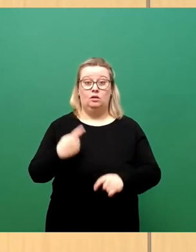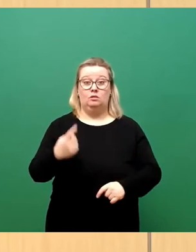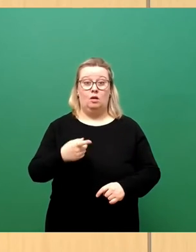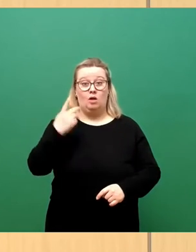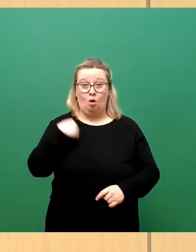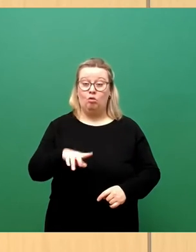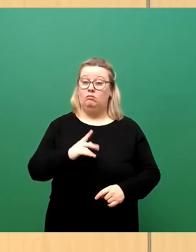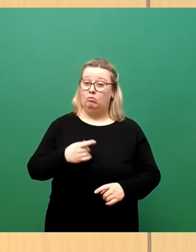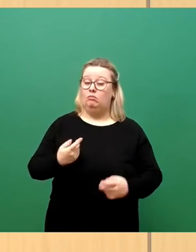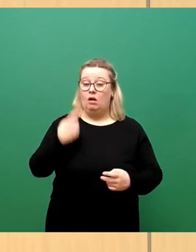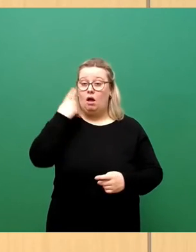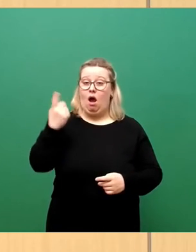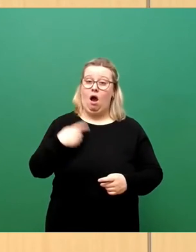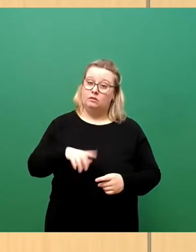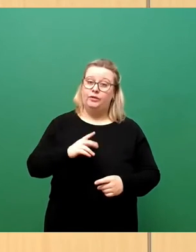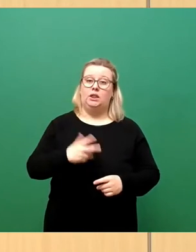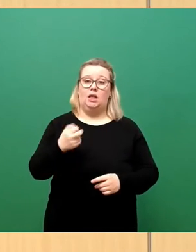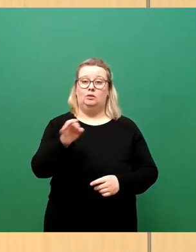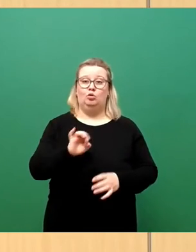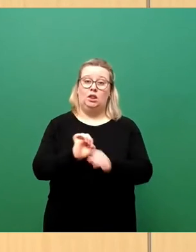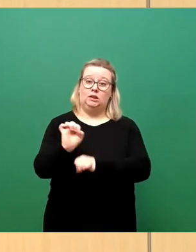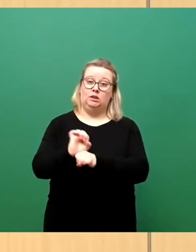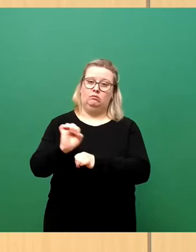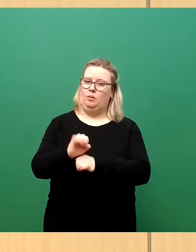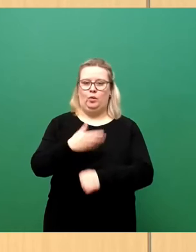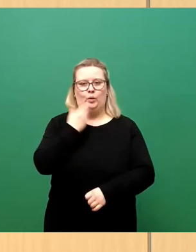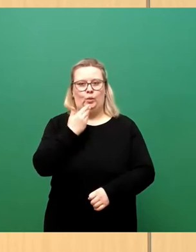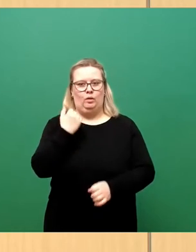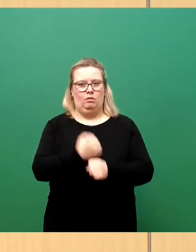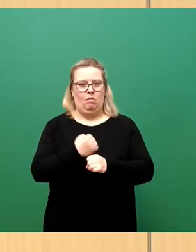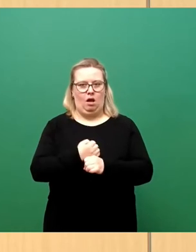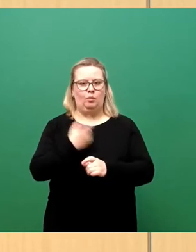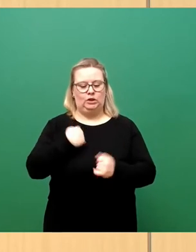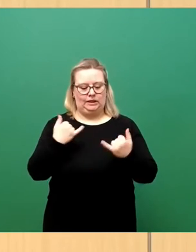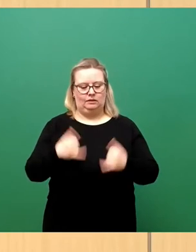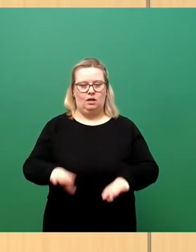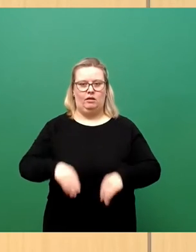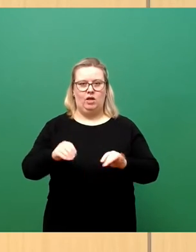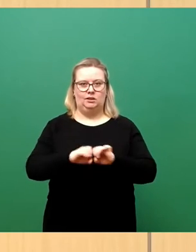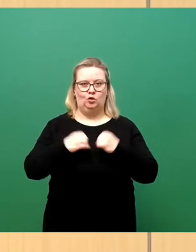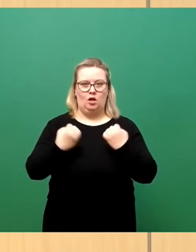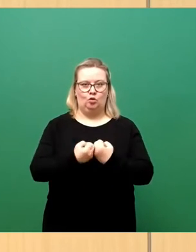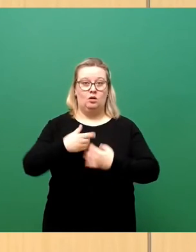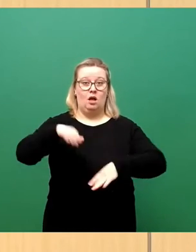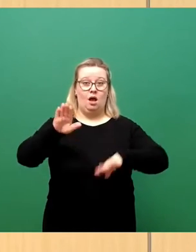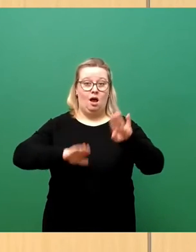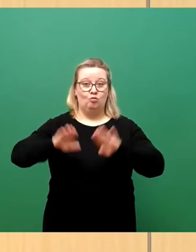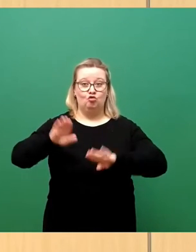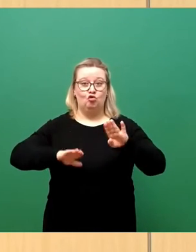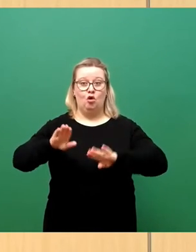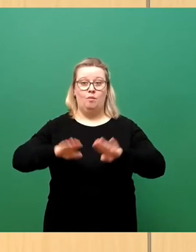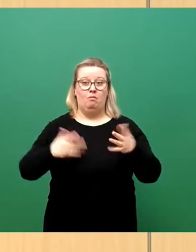die 30% werben können. Das hat er aber nicht getan. Das ist also die Ausgangslage und eine Abstimmung zum Thema ist